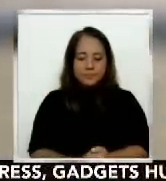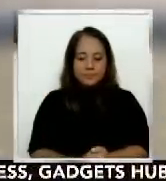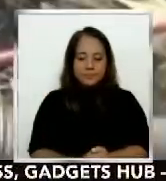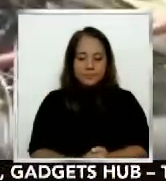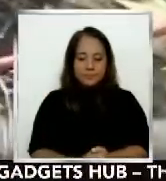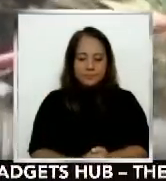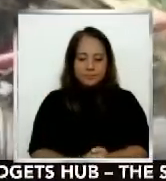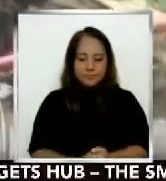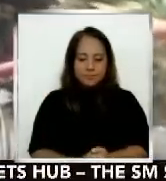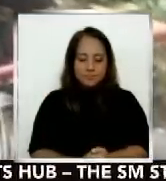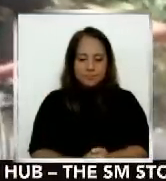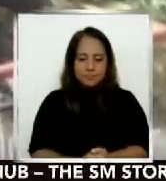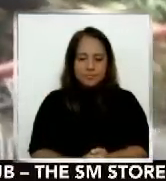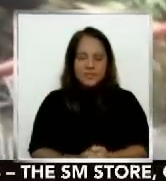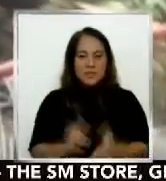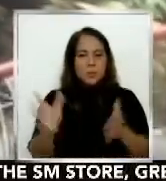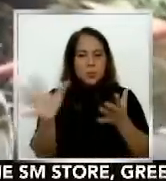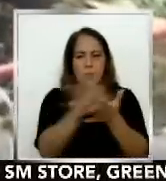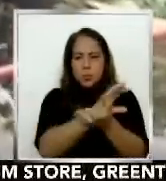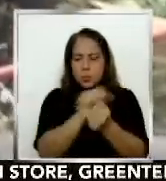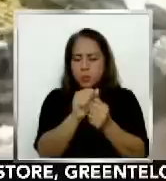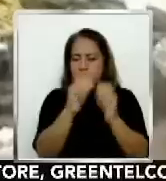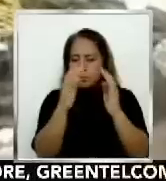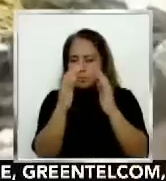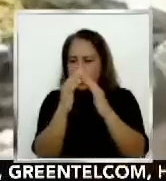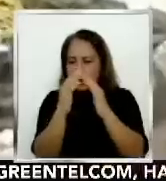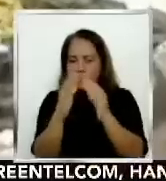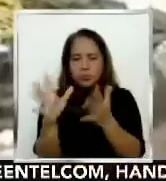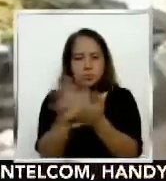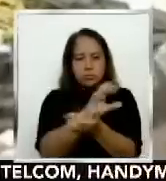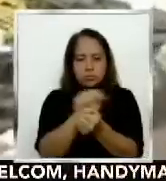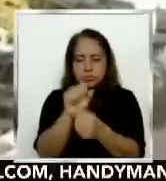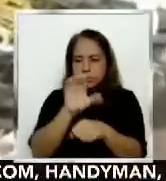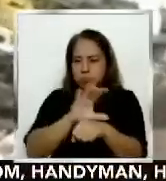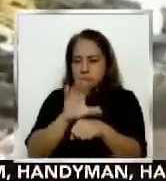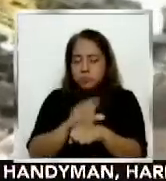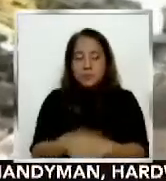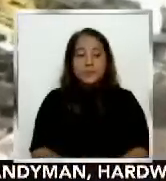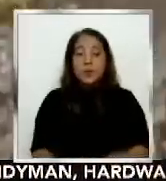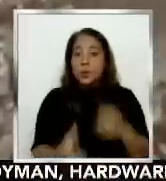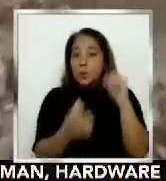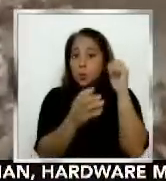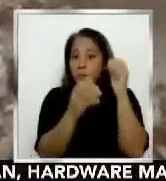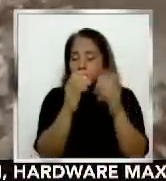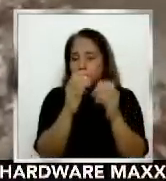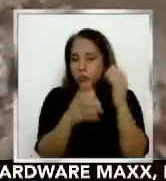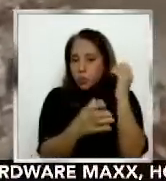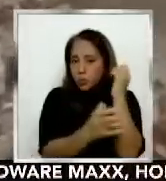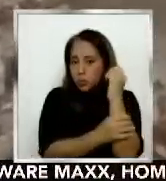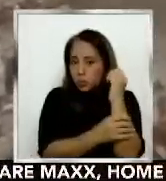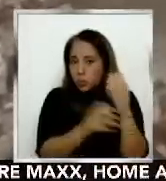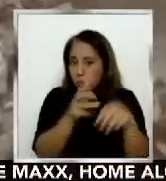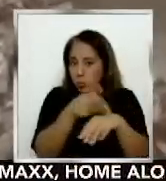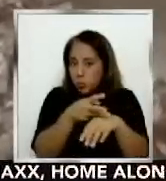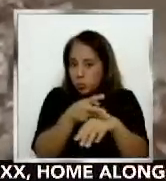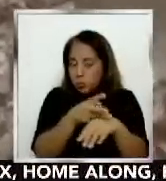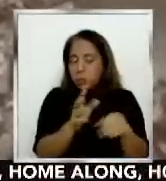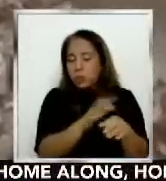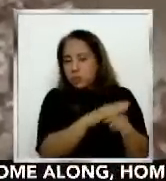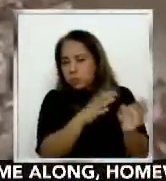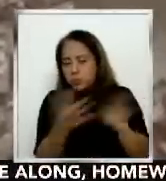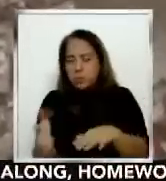Mga nasirang bahay at simbahan, natangay na puno at mga sasakyan, at mga daang balot sa